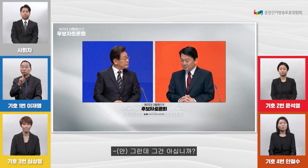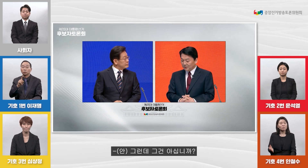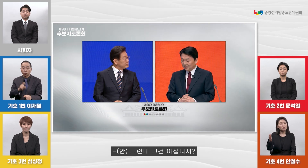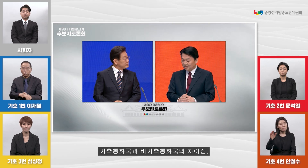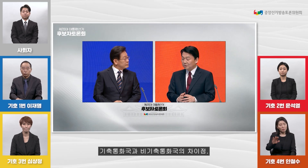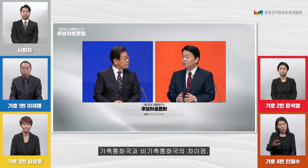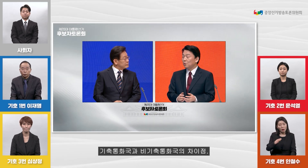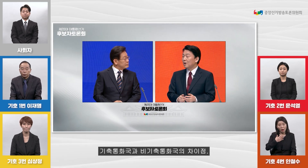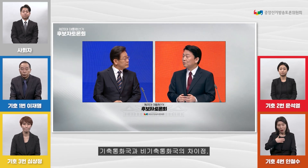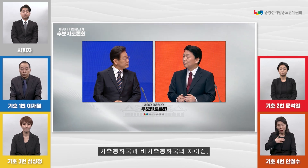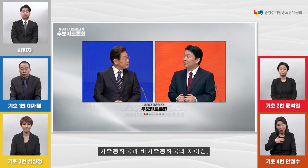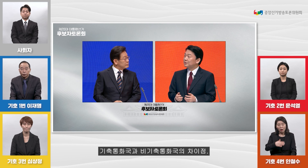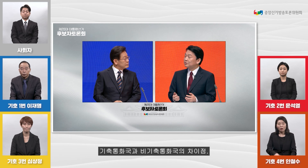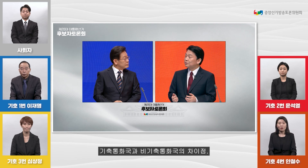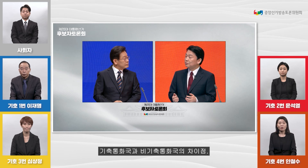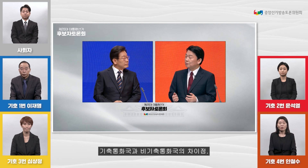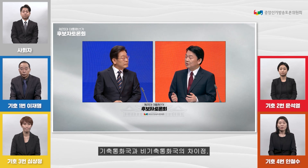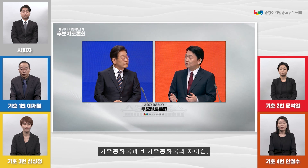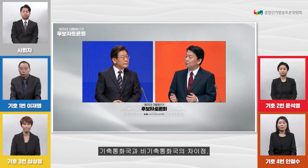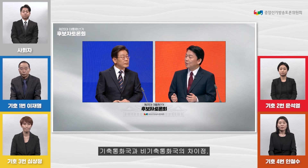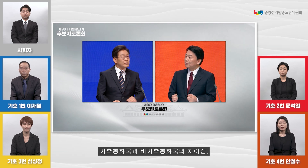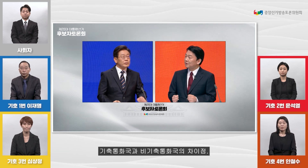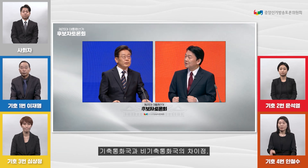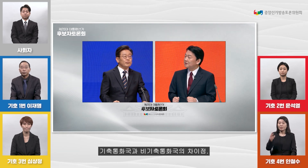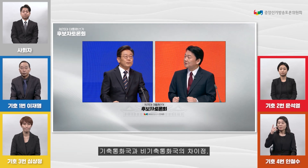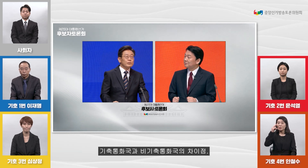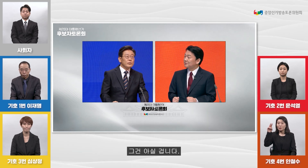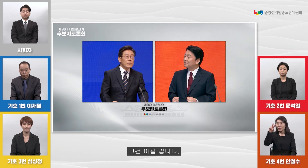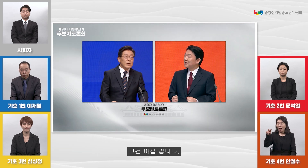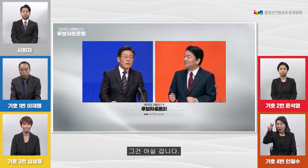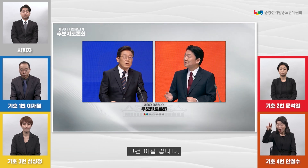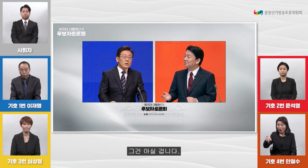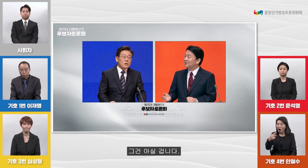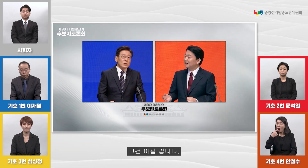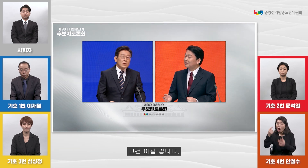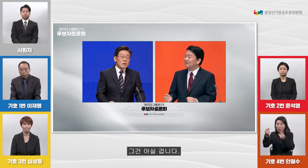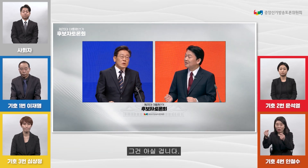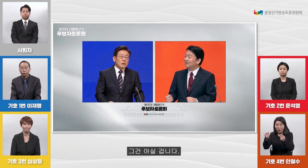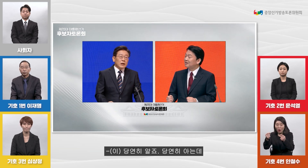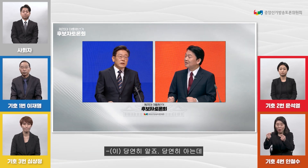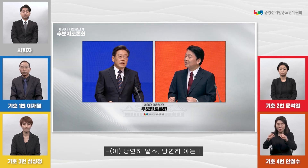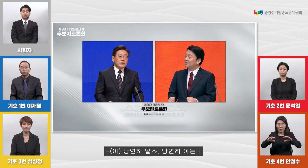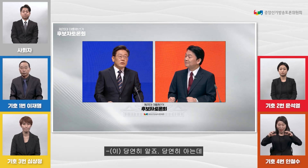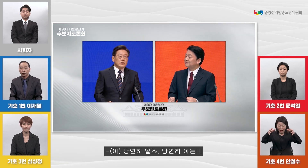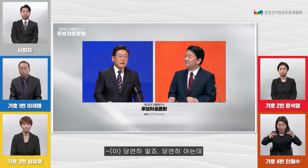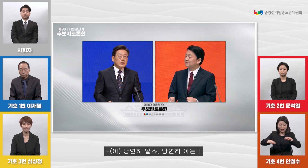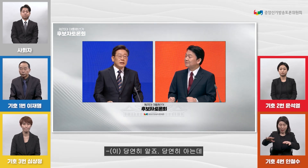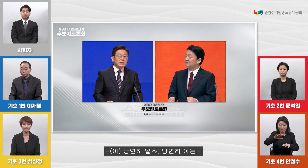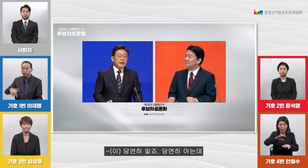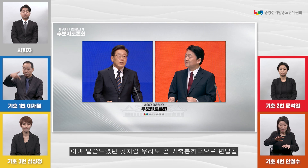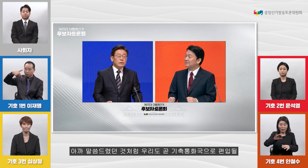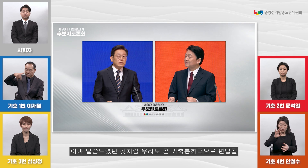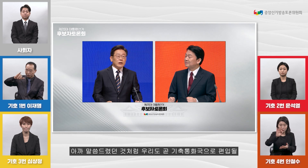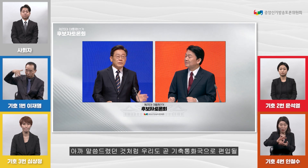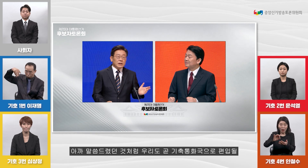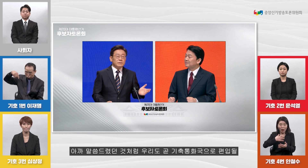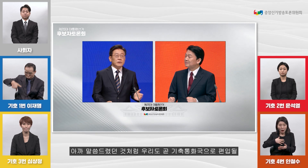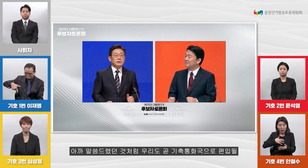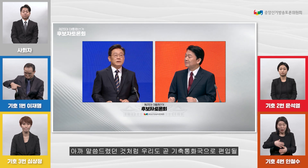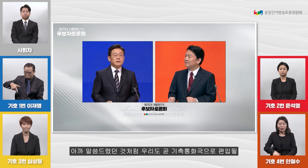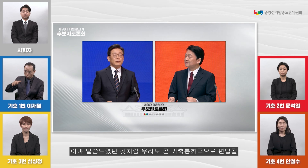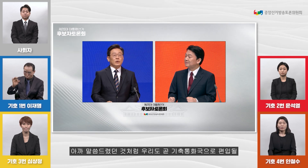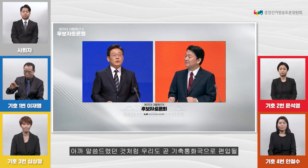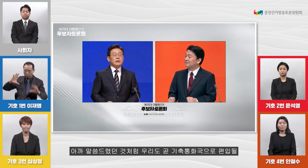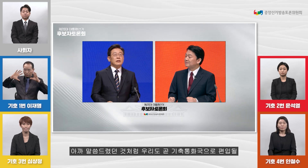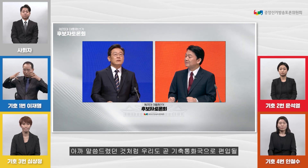그거는 아십니까? 기축통화국과 기축통화국의 차이점. 그건 아실 겁니다. 당연히 알죠. 당연히 아는데 우리도 아까